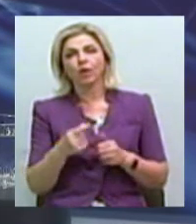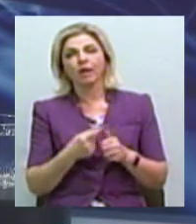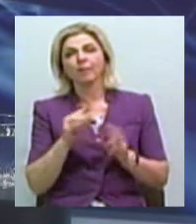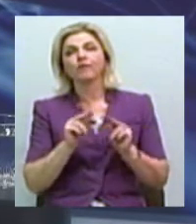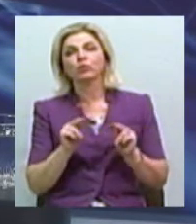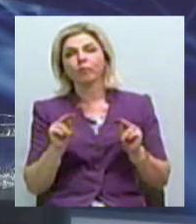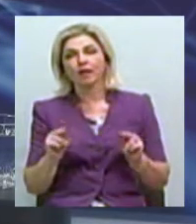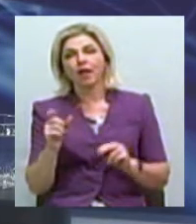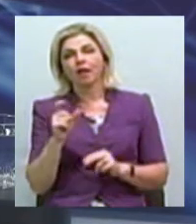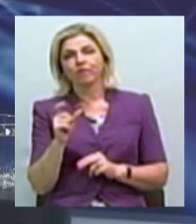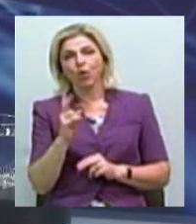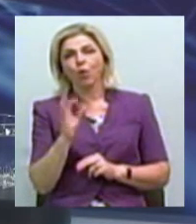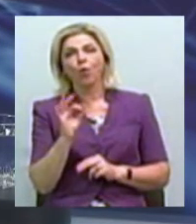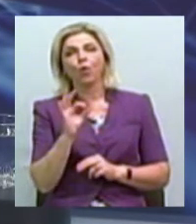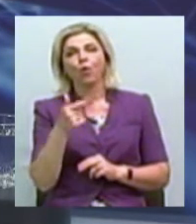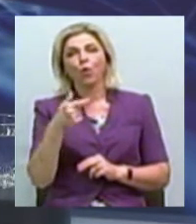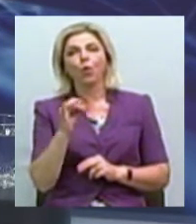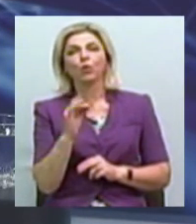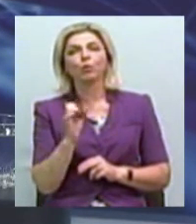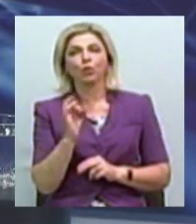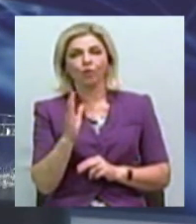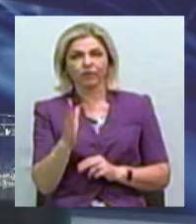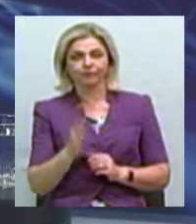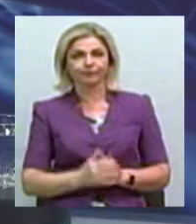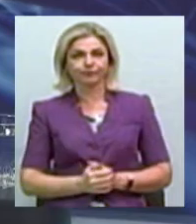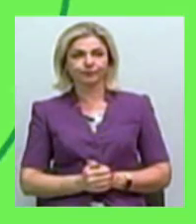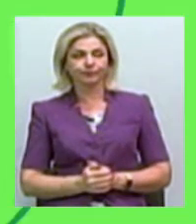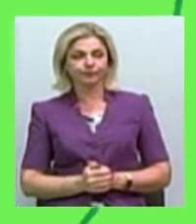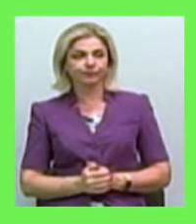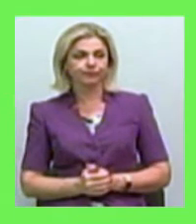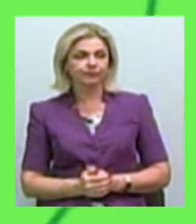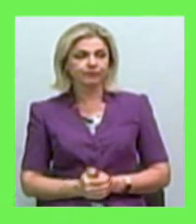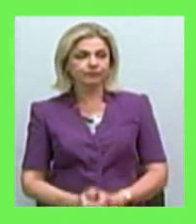Сухомлинського Євген Горбуров. І ось його коментар.